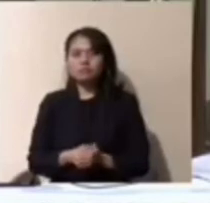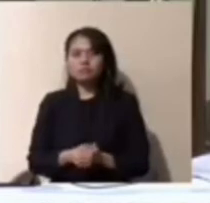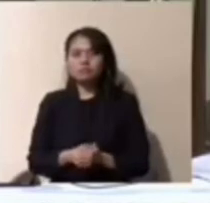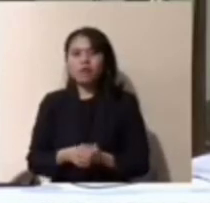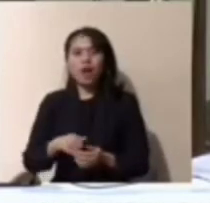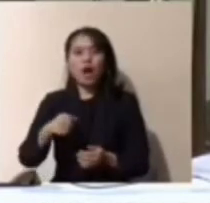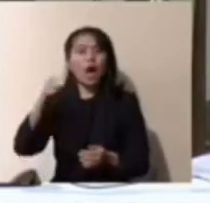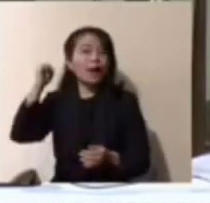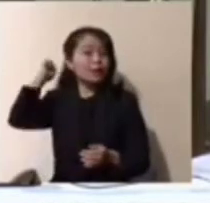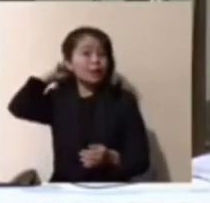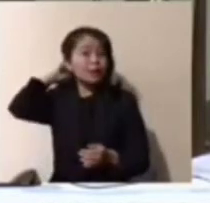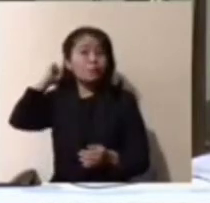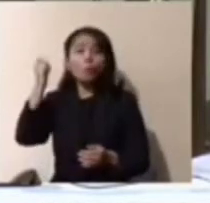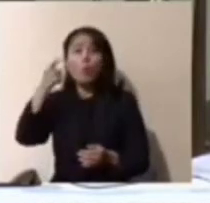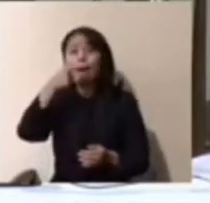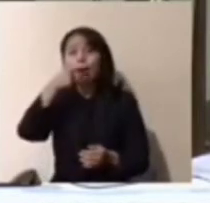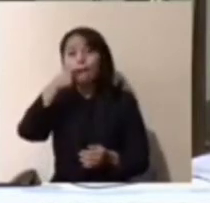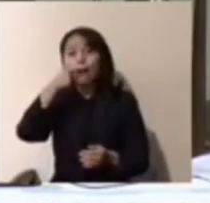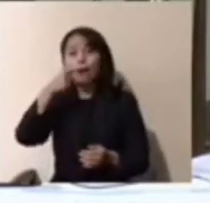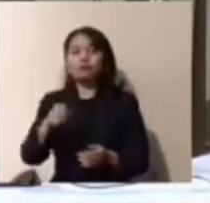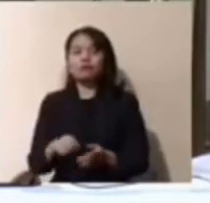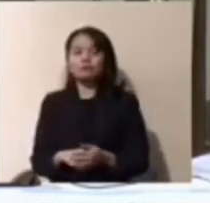Para ibu dan bapak,